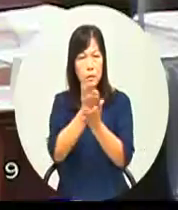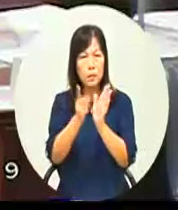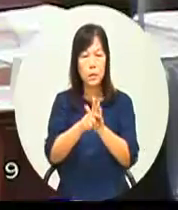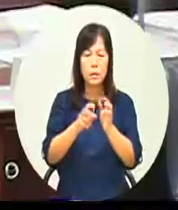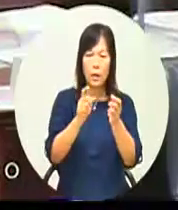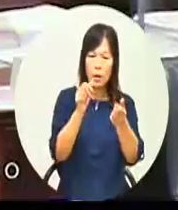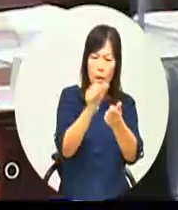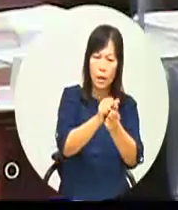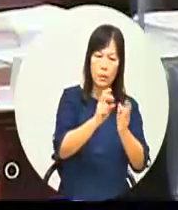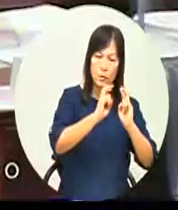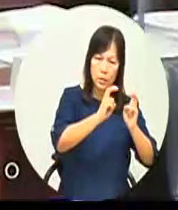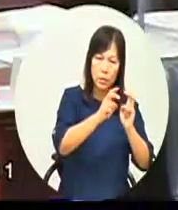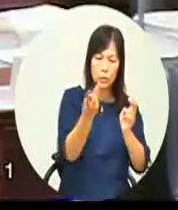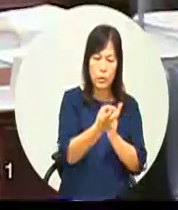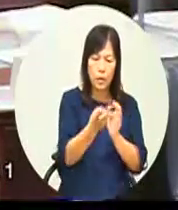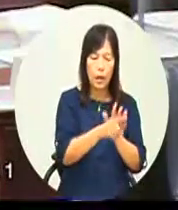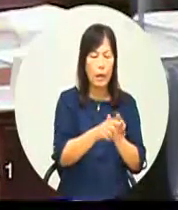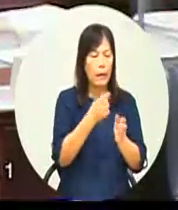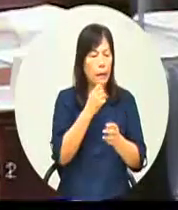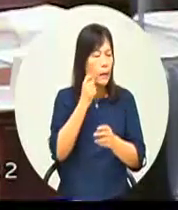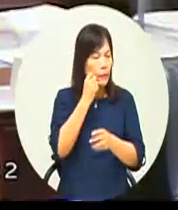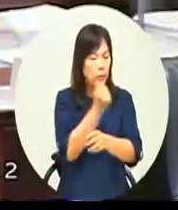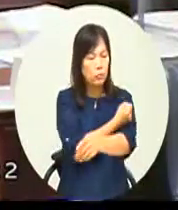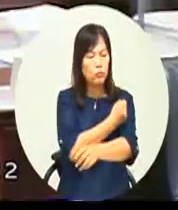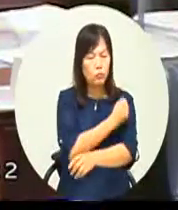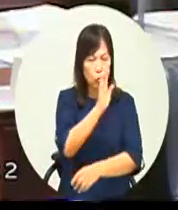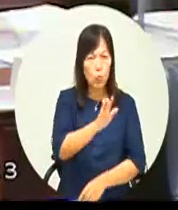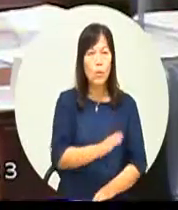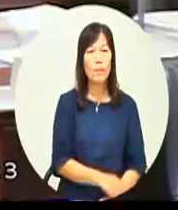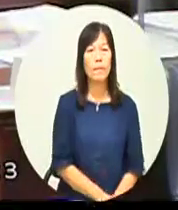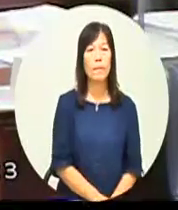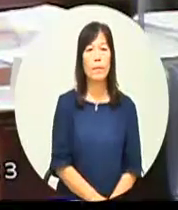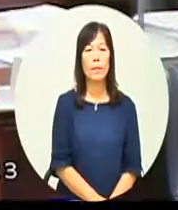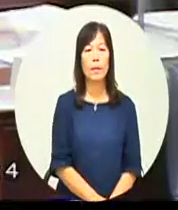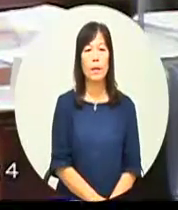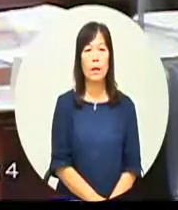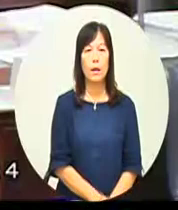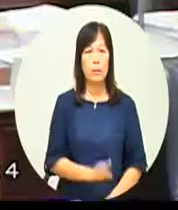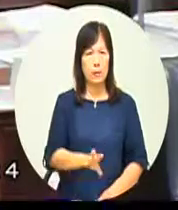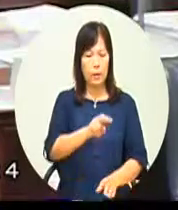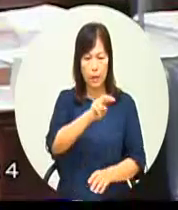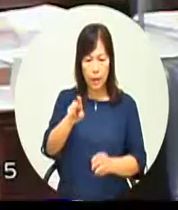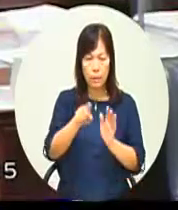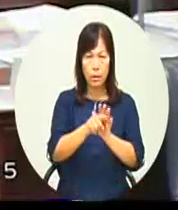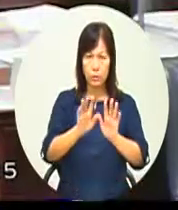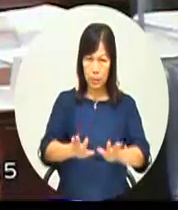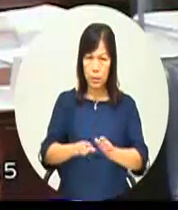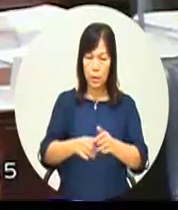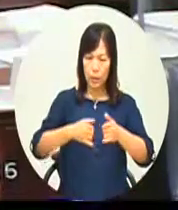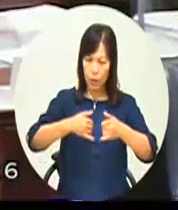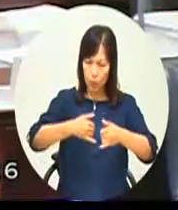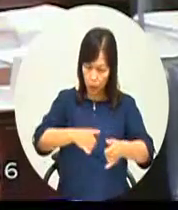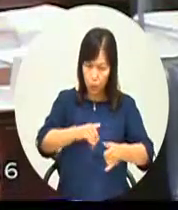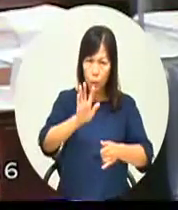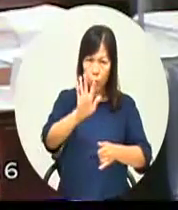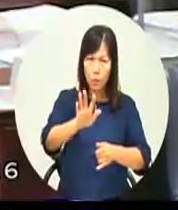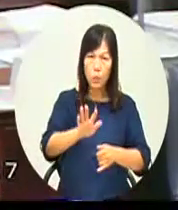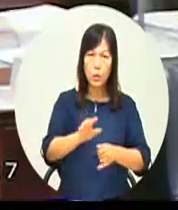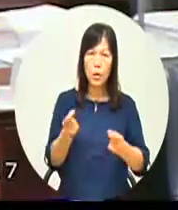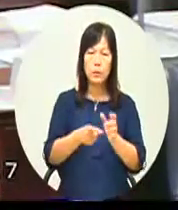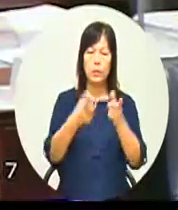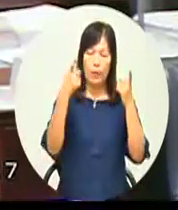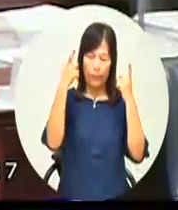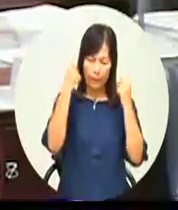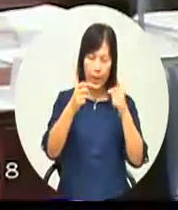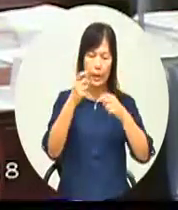的红橘两线，我们是很辛苦的。所以我们看到现在既有的路线其实都还是原本